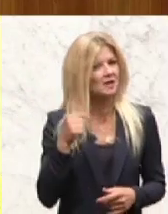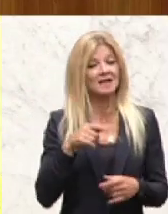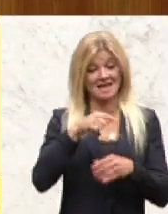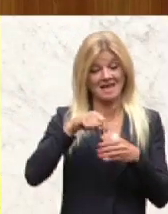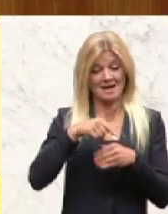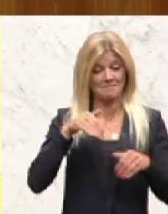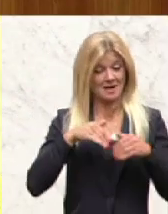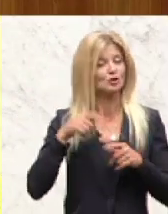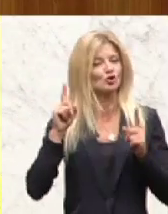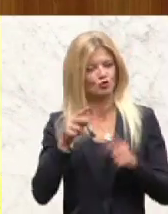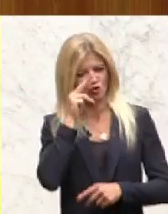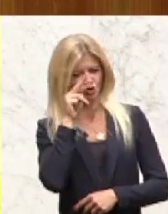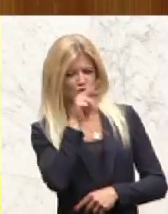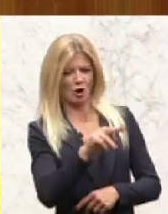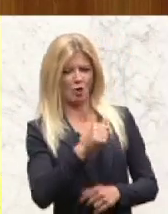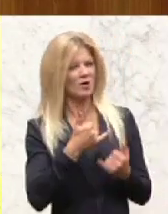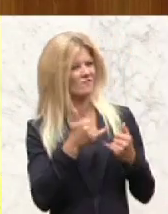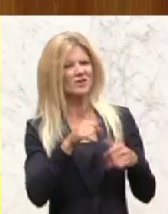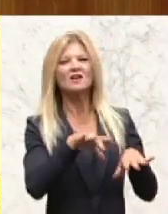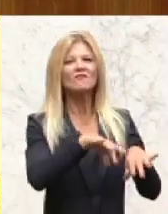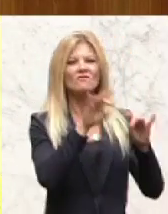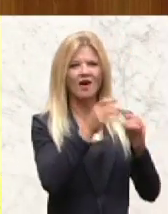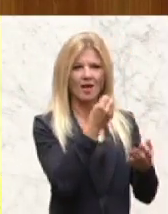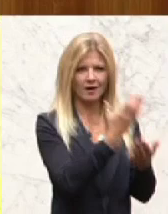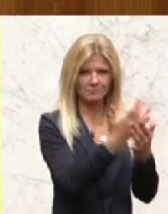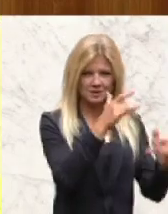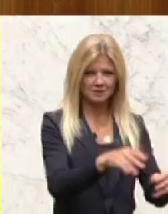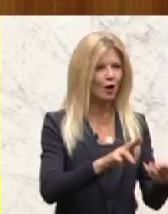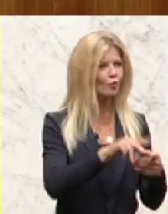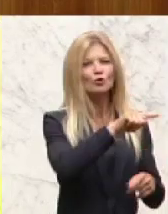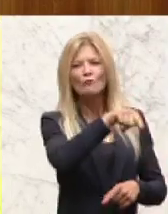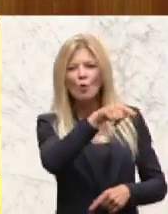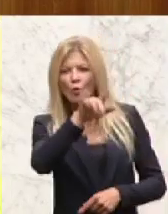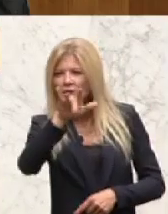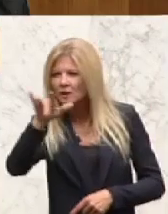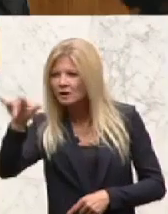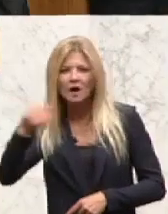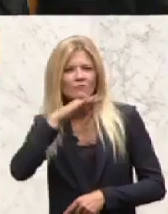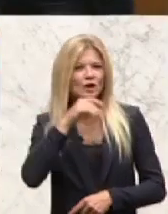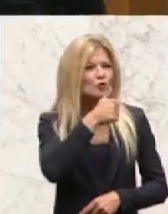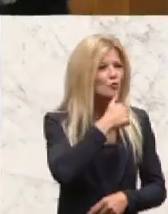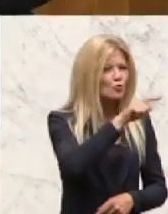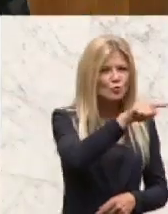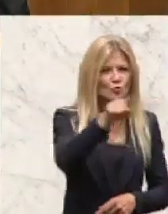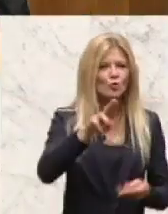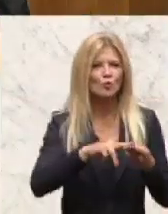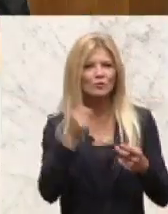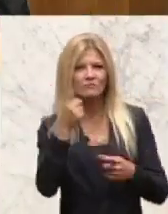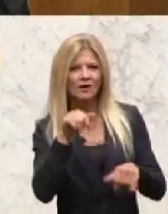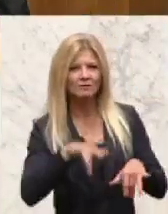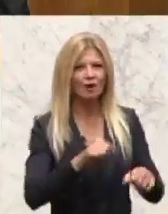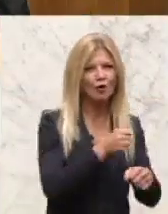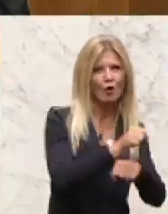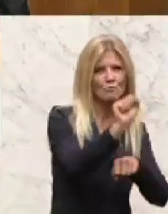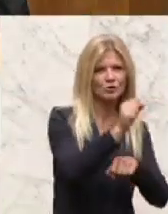anschauen und da würde ich mir die Wahlergebnisse anschauen, wo sind besonders viele Grünwähler, zum Teil kommunistische Wähler, die alle sagen,